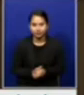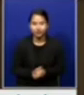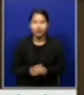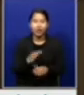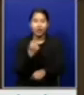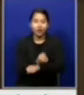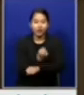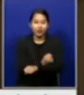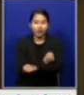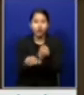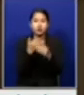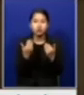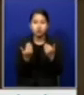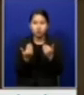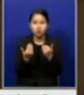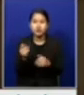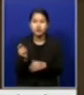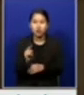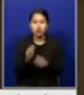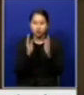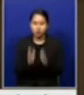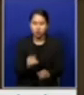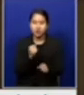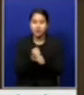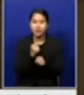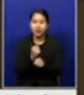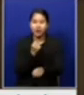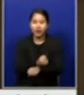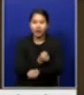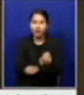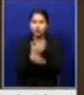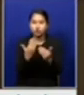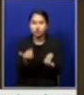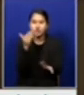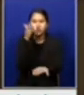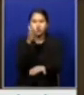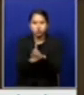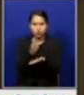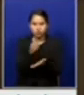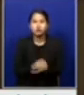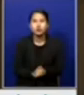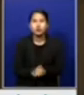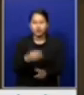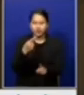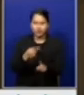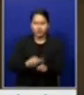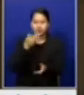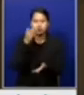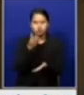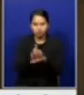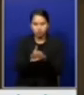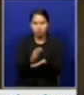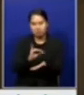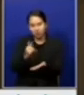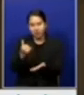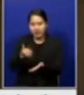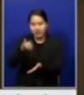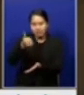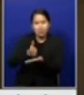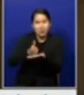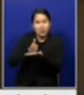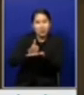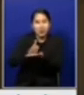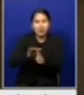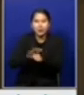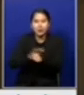แรงงานก็หยุดได้เงินเดือนบ้างไม่ได้เงินเดือนบ้างได้ครึ่งหนึ่งบ้างไม่กี่วันเพียงเดือนเดียวและลูก